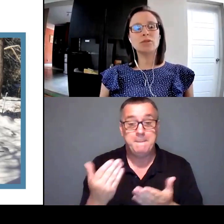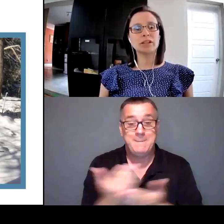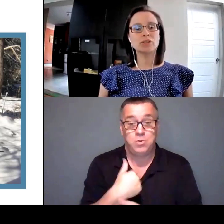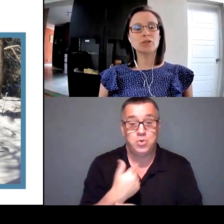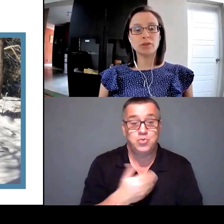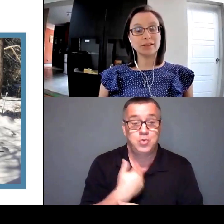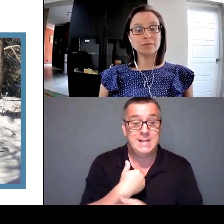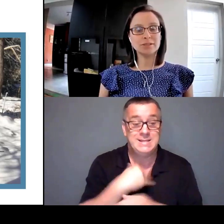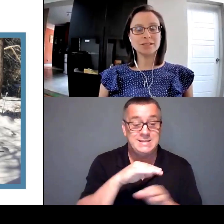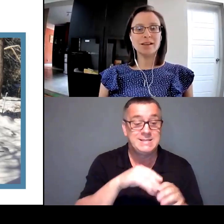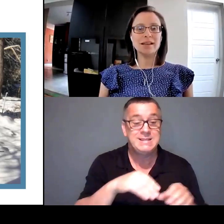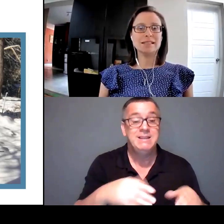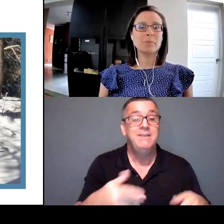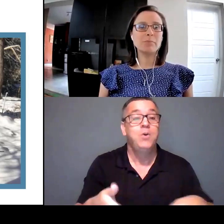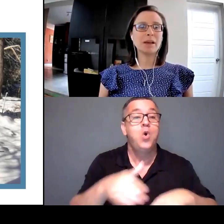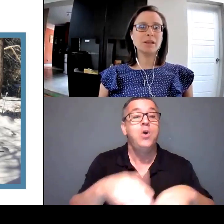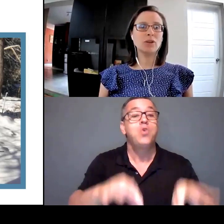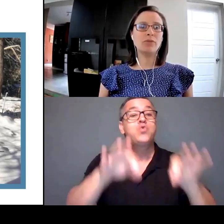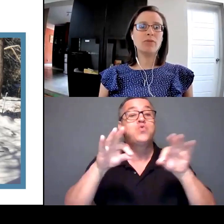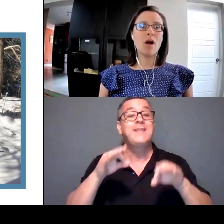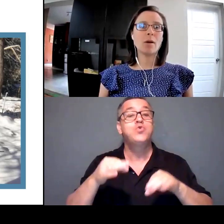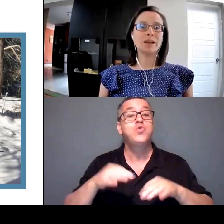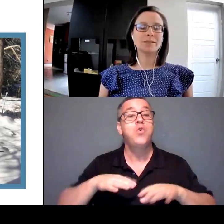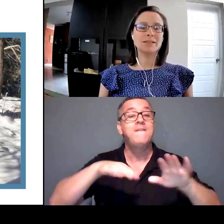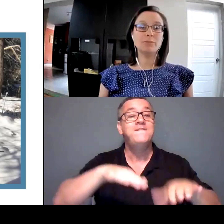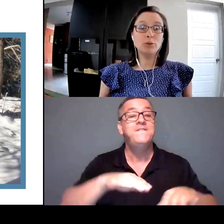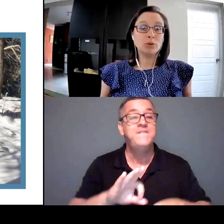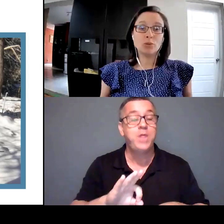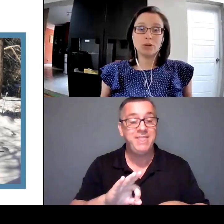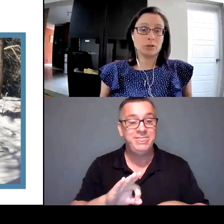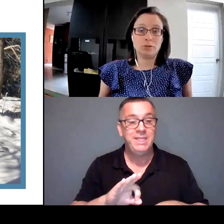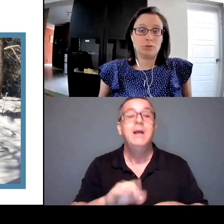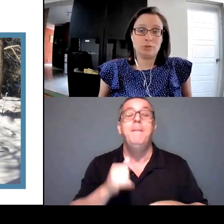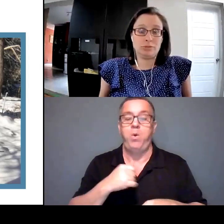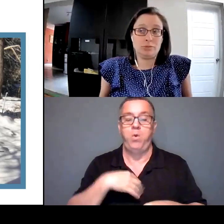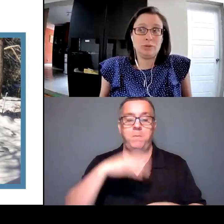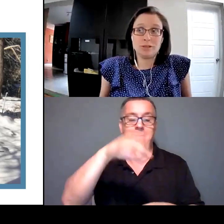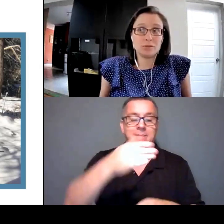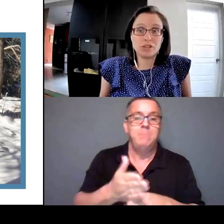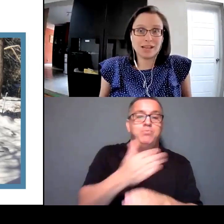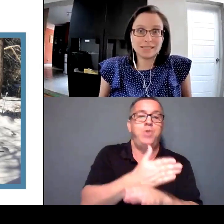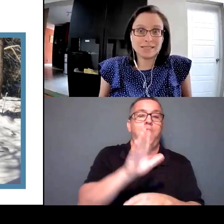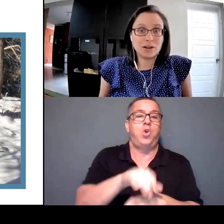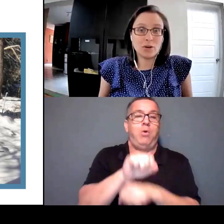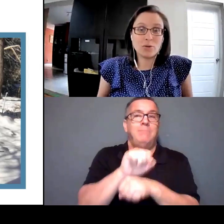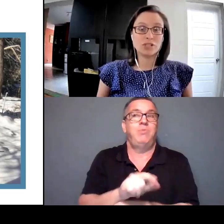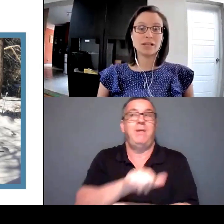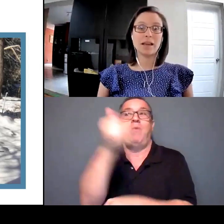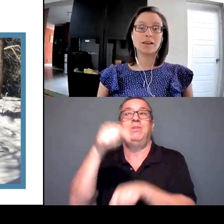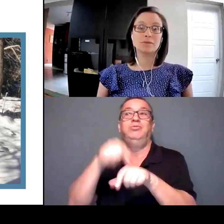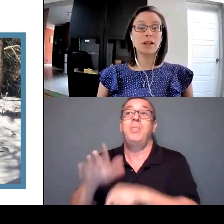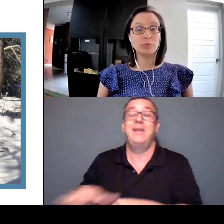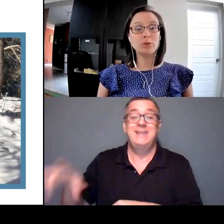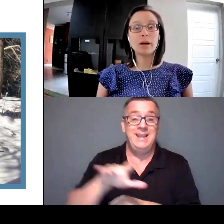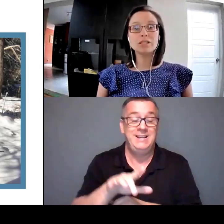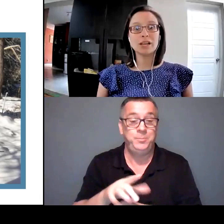des couvertures flottantes, ça me permet de pouvoir planter plus tôt que tous les autres jardiniers locaux, je dirais,